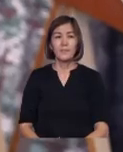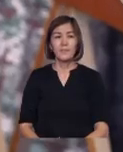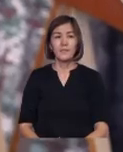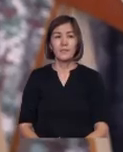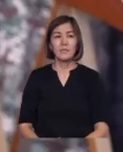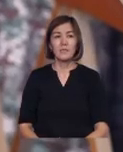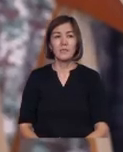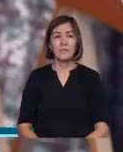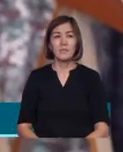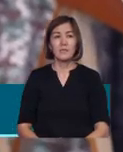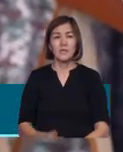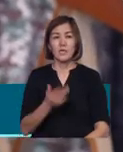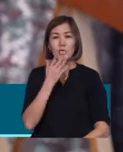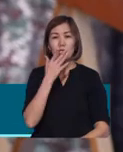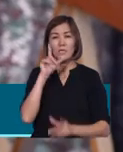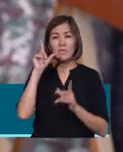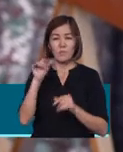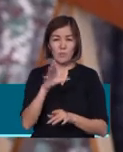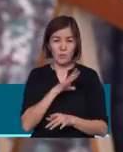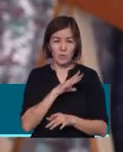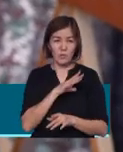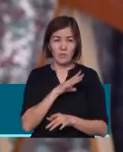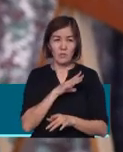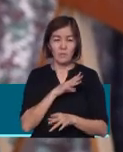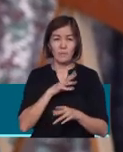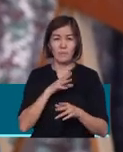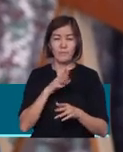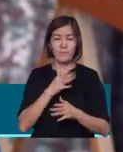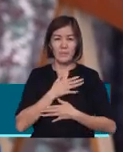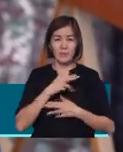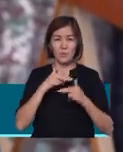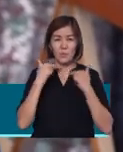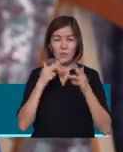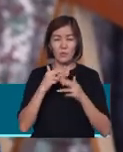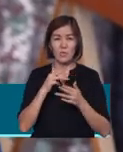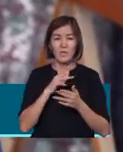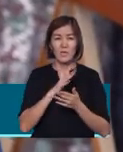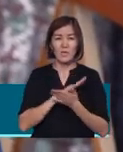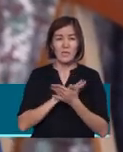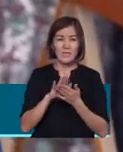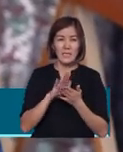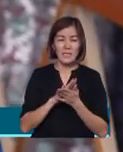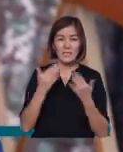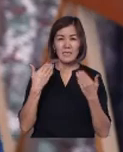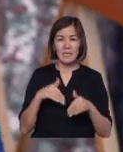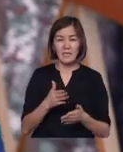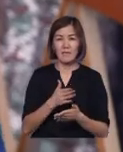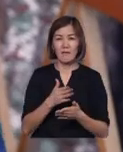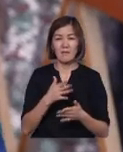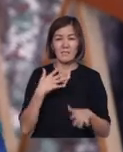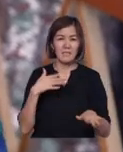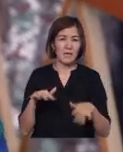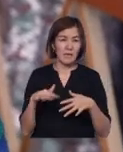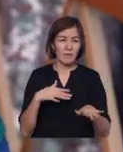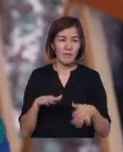Енді әр жерде білесіз, шетелде болғанда мұнда бәріміз көңіл аударатын нәрсе бұл гигиена. Осы міне осы маңайда мына